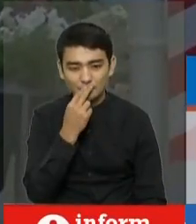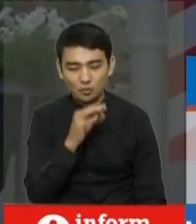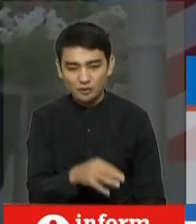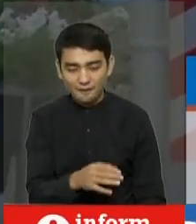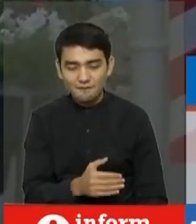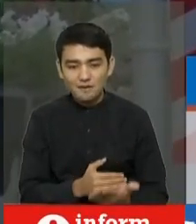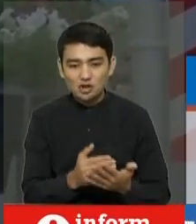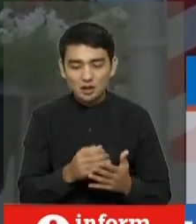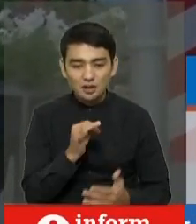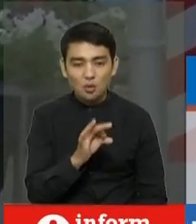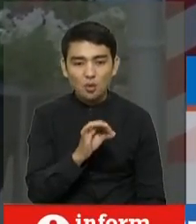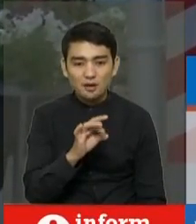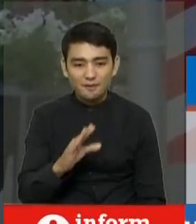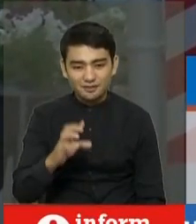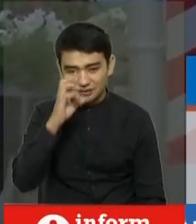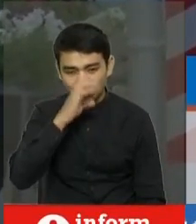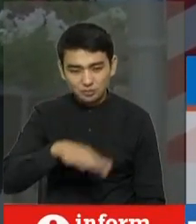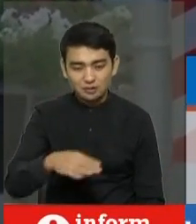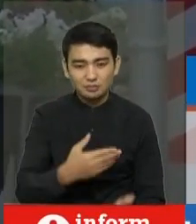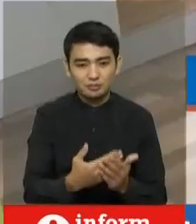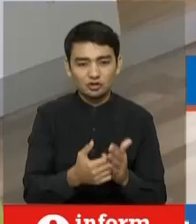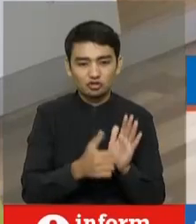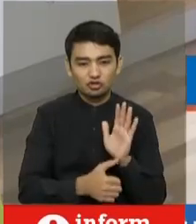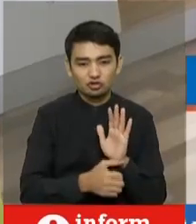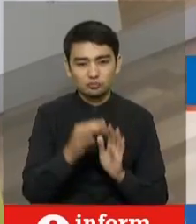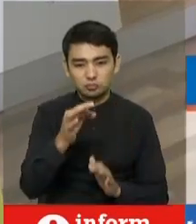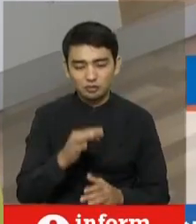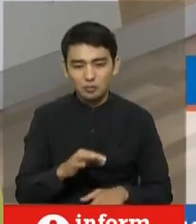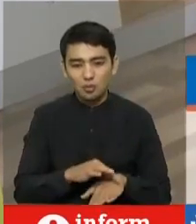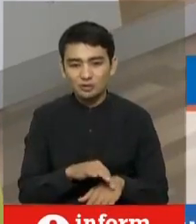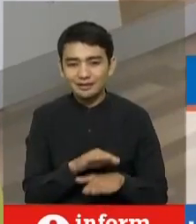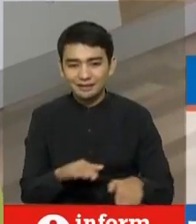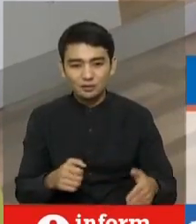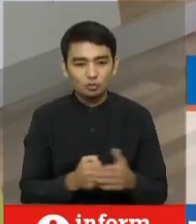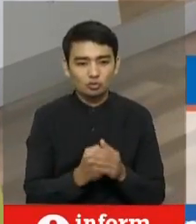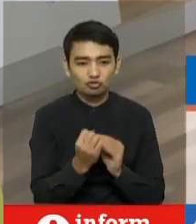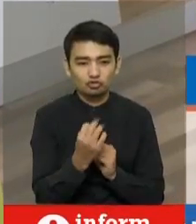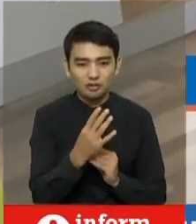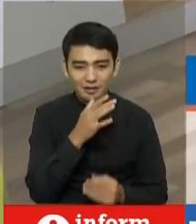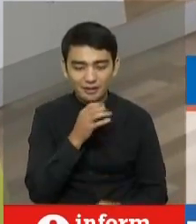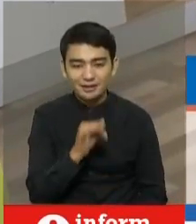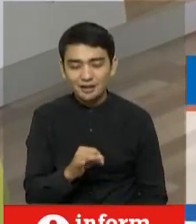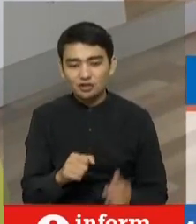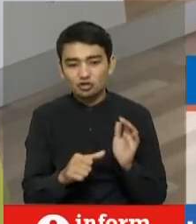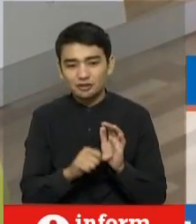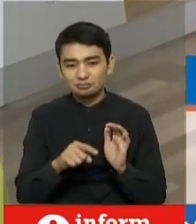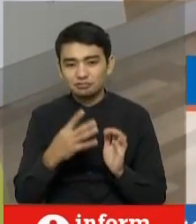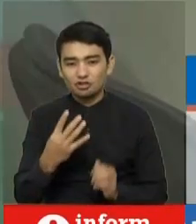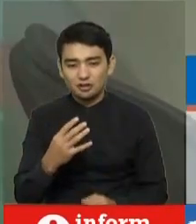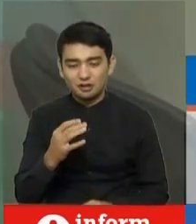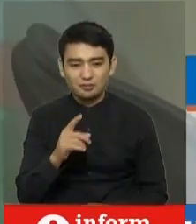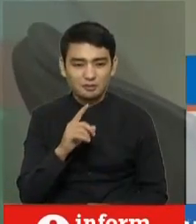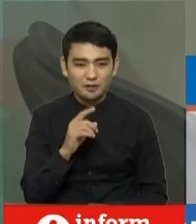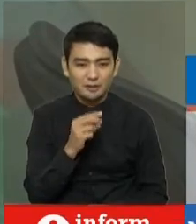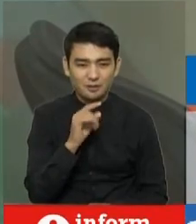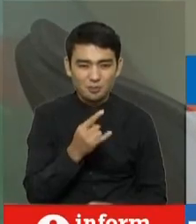долю заболевших ОРВИ в республике, то есть около 60%, составляют дети до 14 лет. Еще 6,4 заболевших составляют малыши